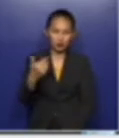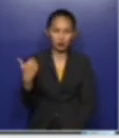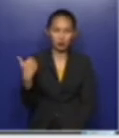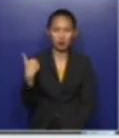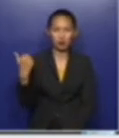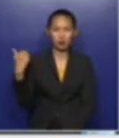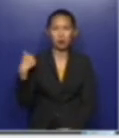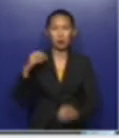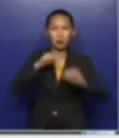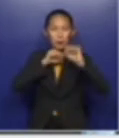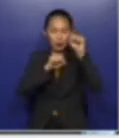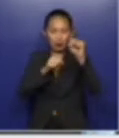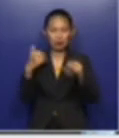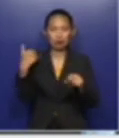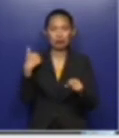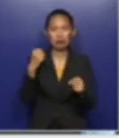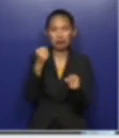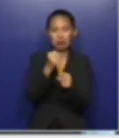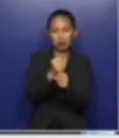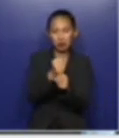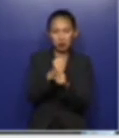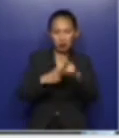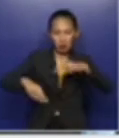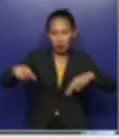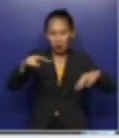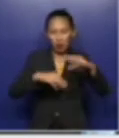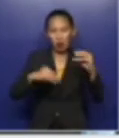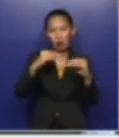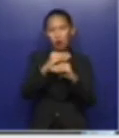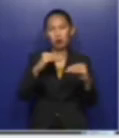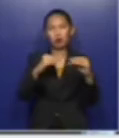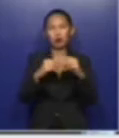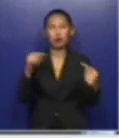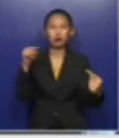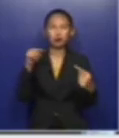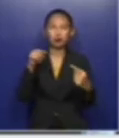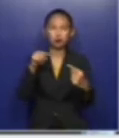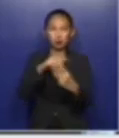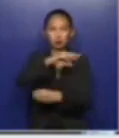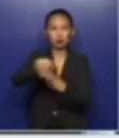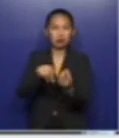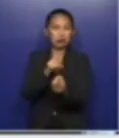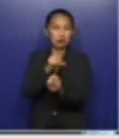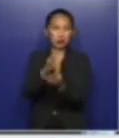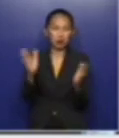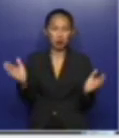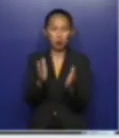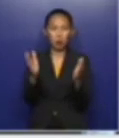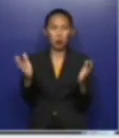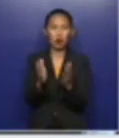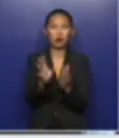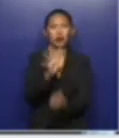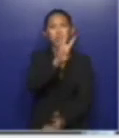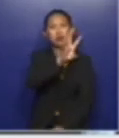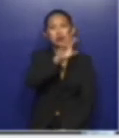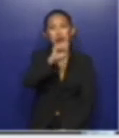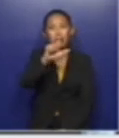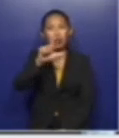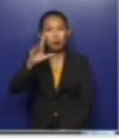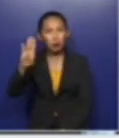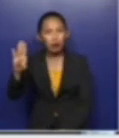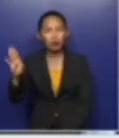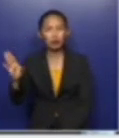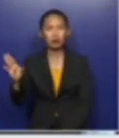นี้ไปดำเนินการจัดซื้อจัดจ้างในโครงการฟื้นฟูเศรษฐกิจ 400,000 ล้านทุกวงเงินท่านประธาน